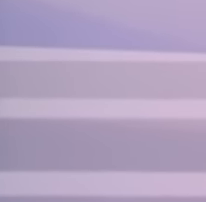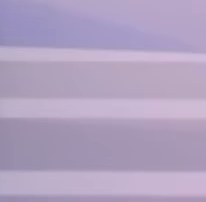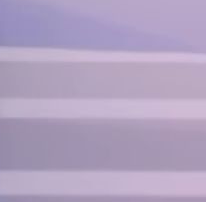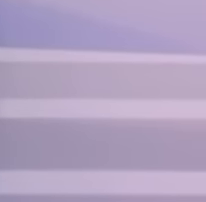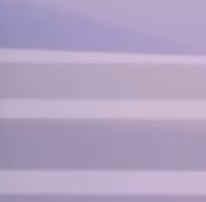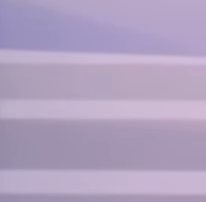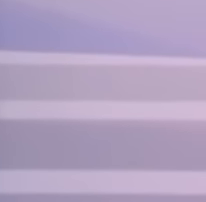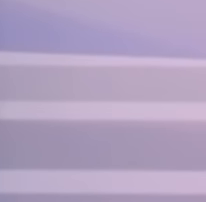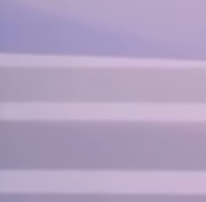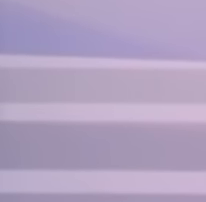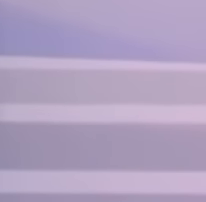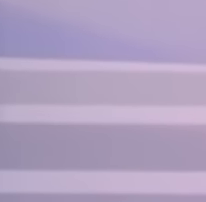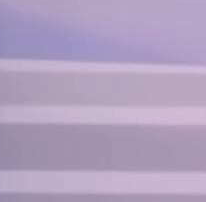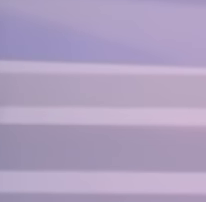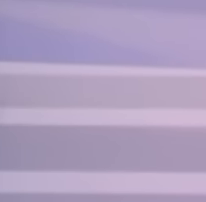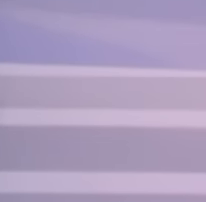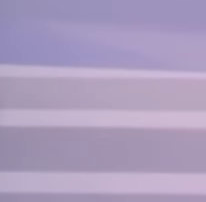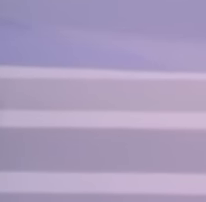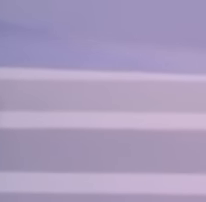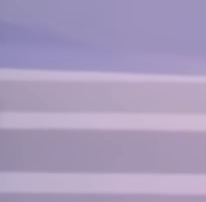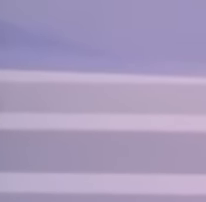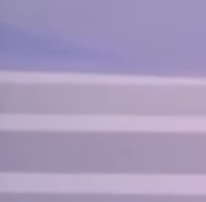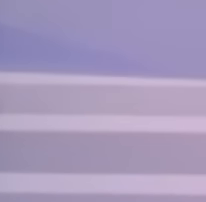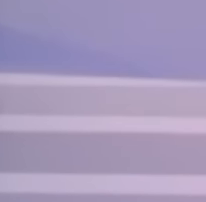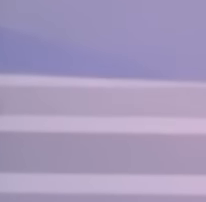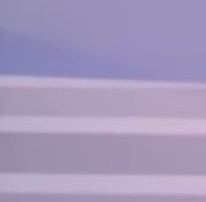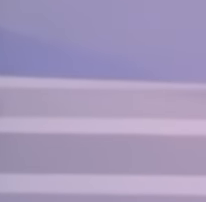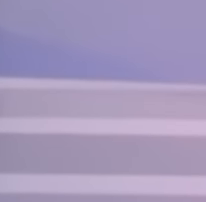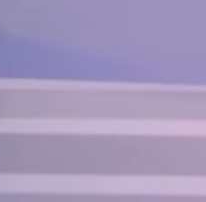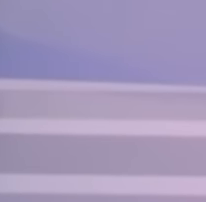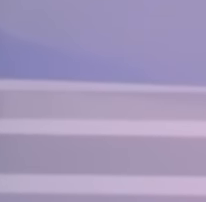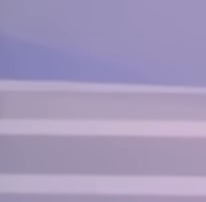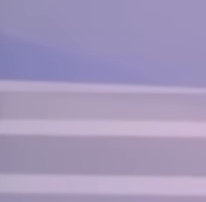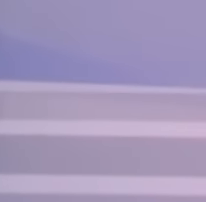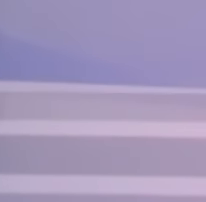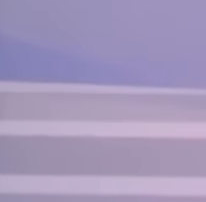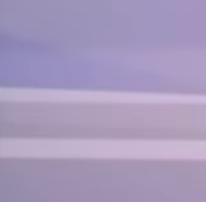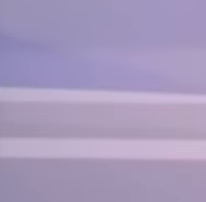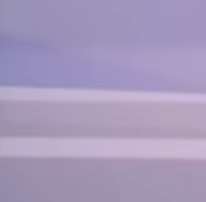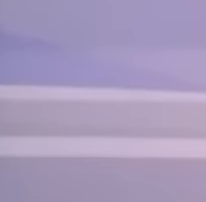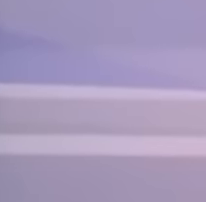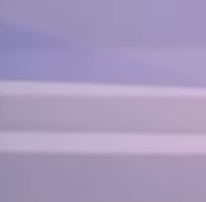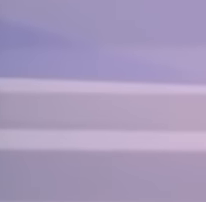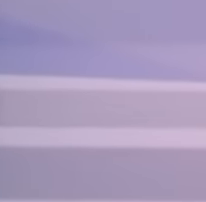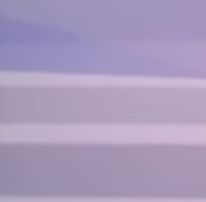sa mga balita, mag-subscribe sa GMA Integrated News sa YouTube. Sa mga kapuso